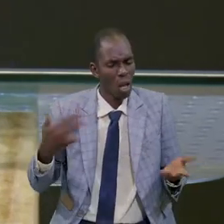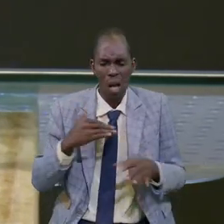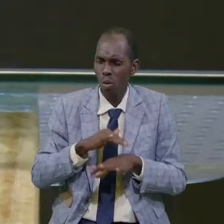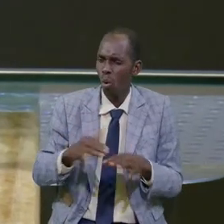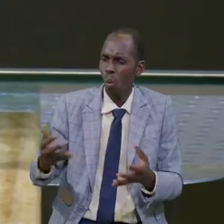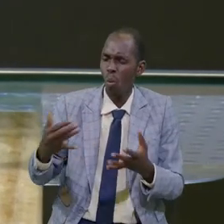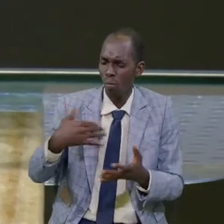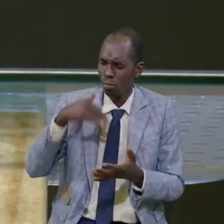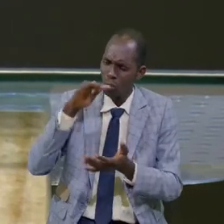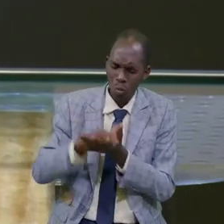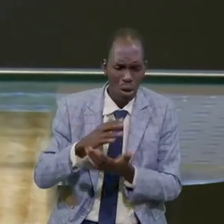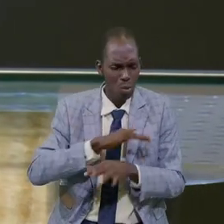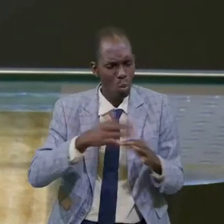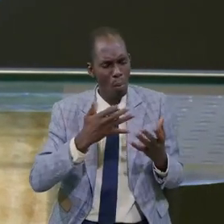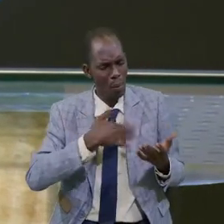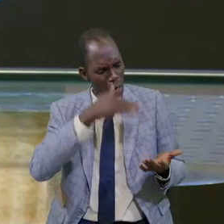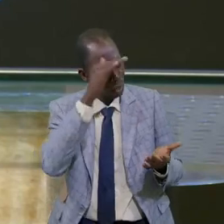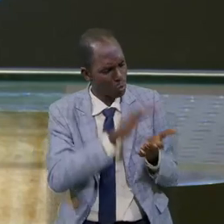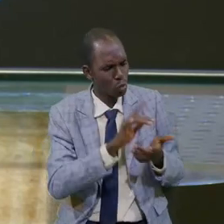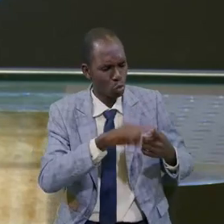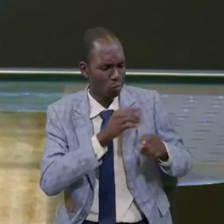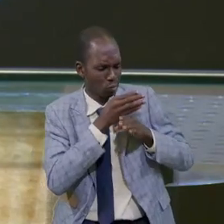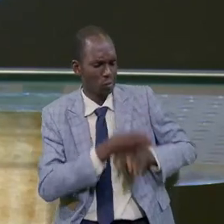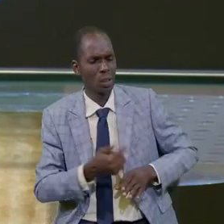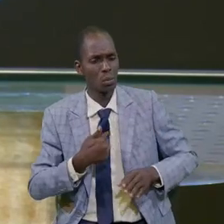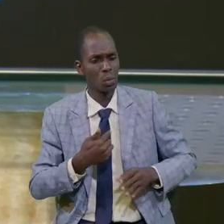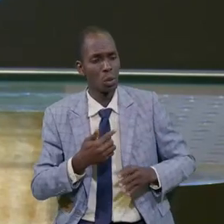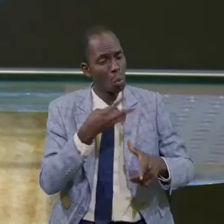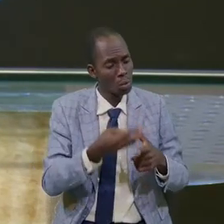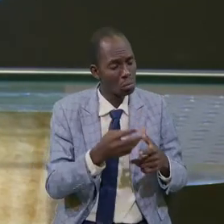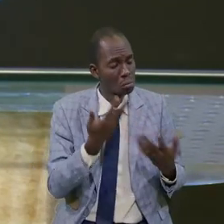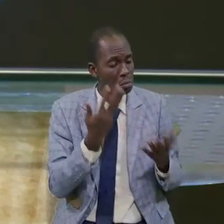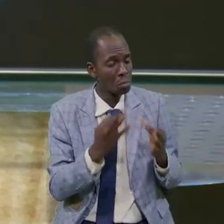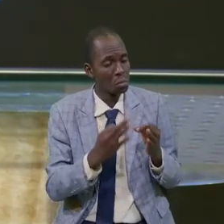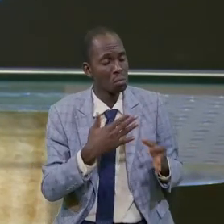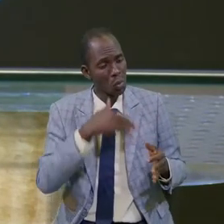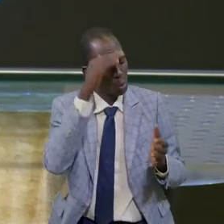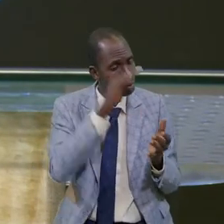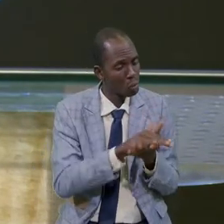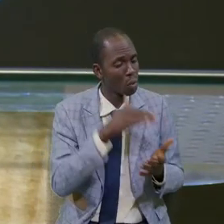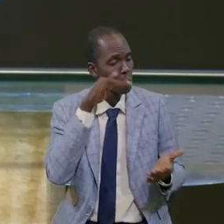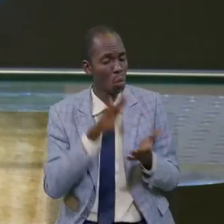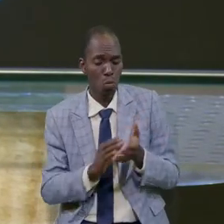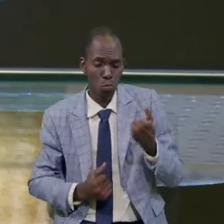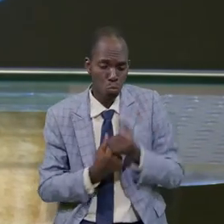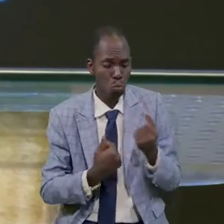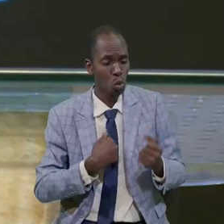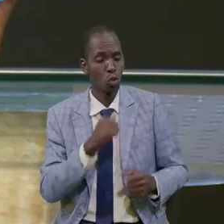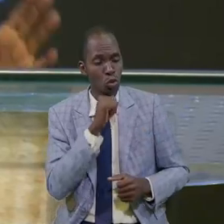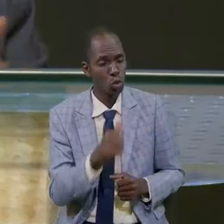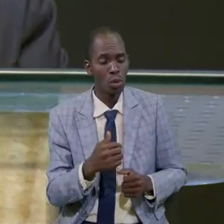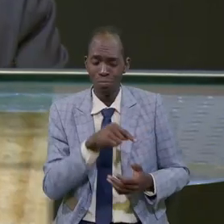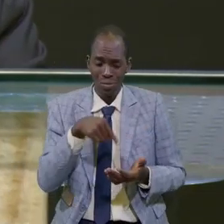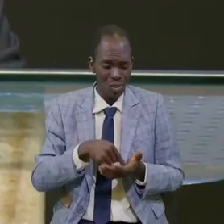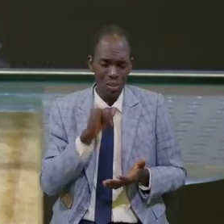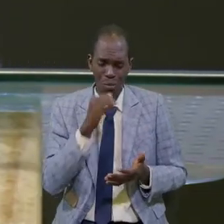je ne veux pas que quelque chose m'empêche, qu'il le sache ou pas, qu'il soit au courant ou pas, qu'il supporte ou pas. Voici ma vie,